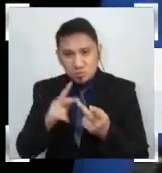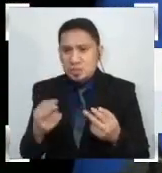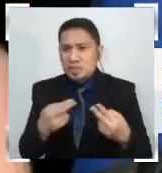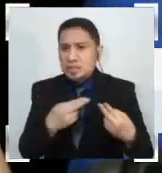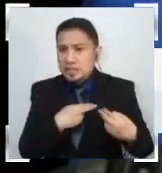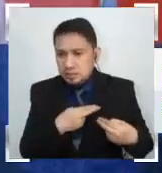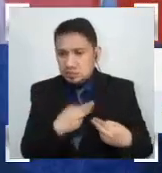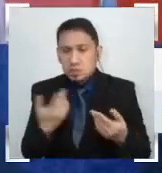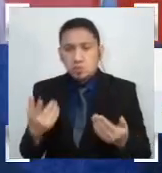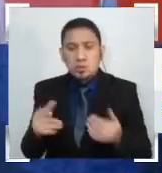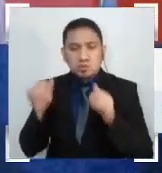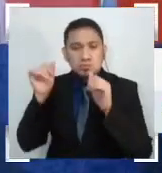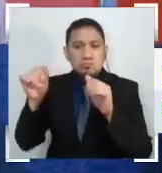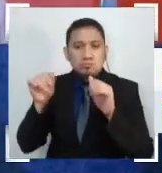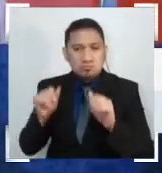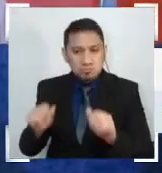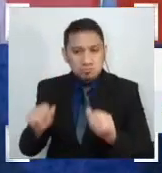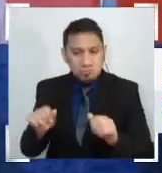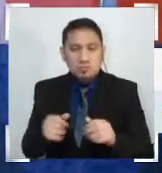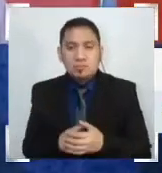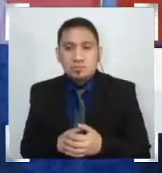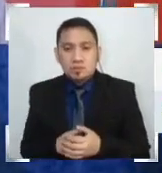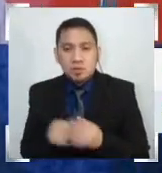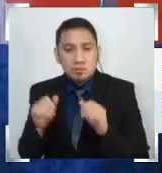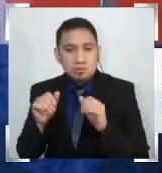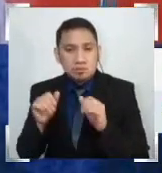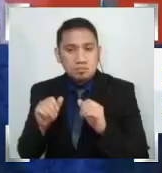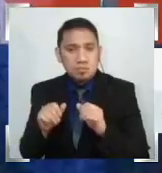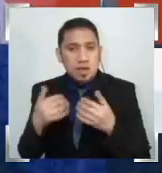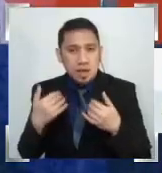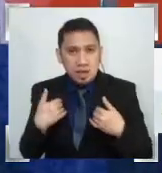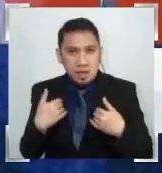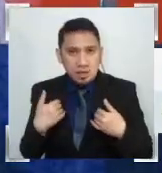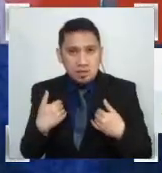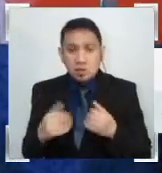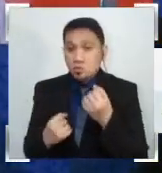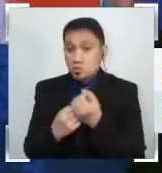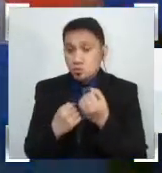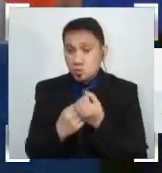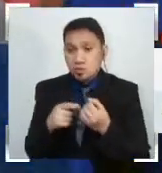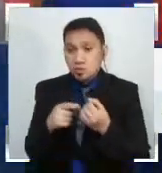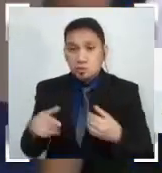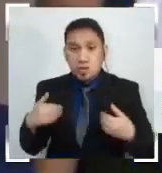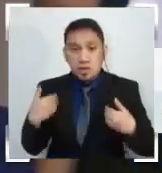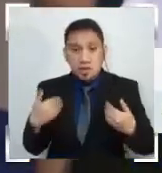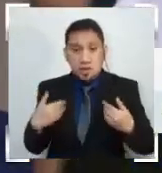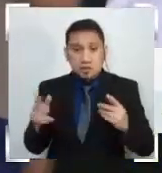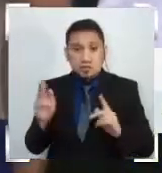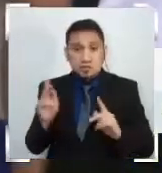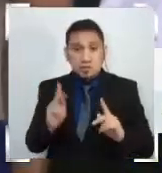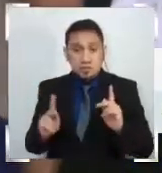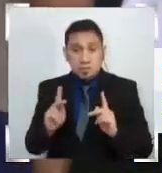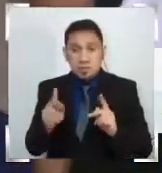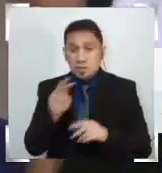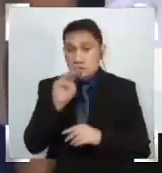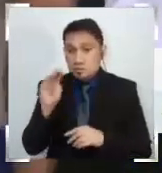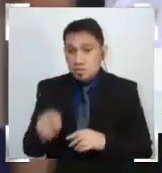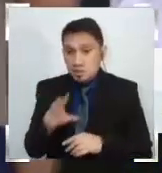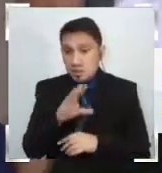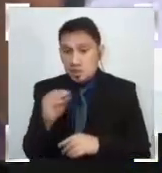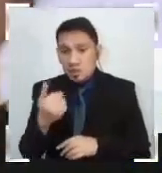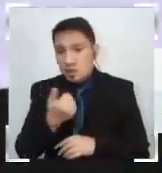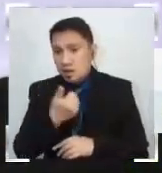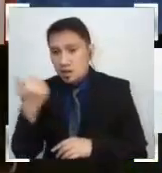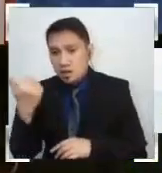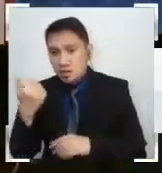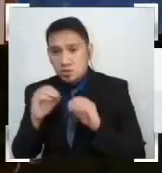content. Naglabas din ng manifesto of support ang sangguniang kabataan ng lungsod ng Maynila at iba pang youth organizations para sa